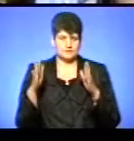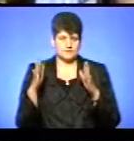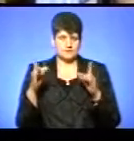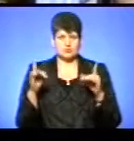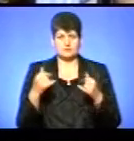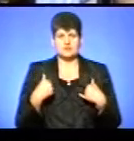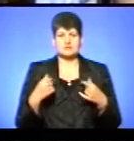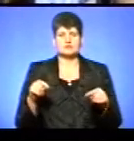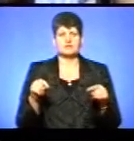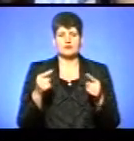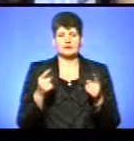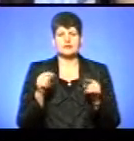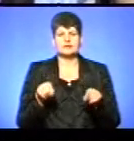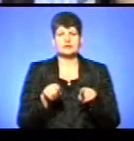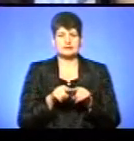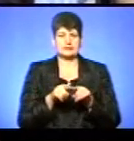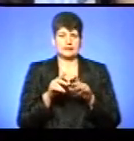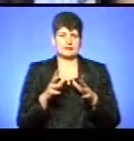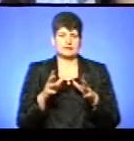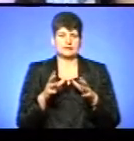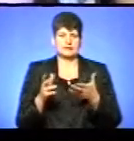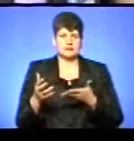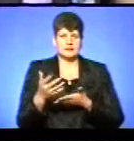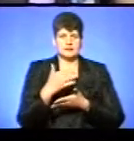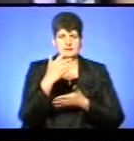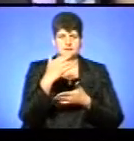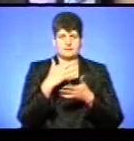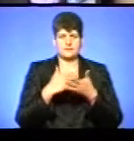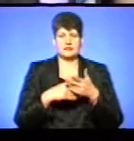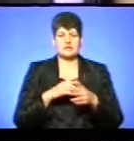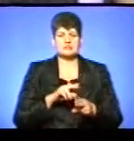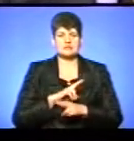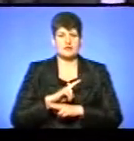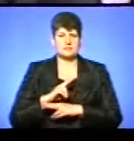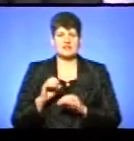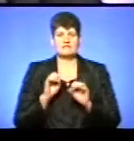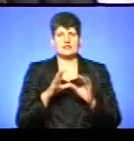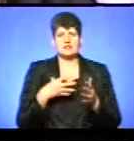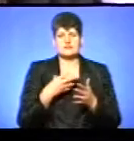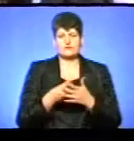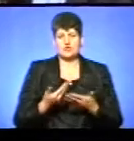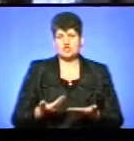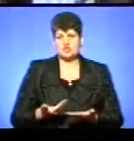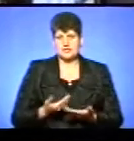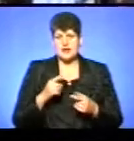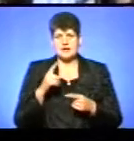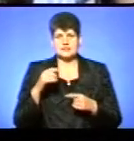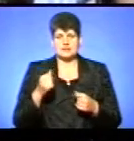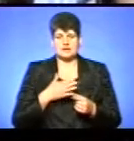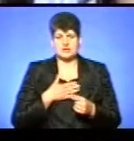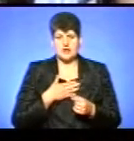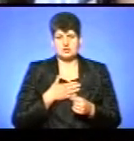ми створили такий пантеон загиблим, які віддали своє життя за